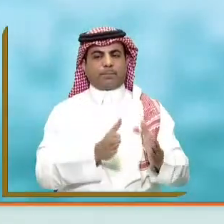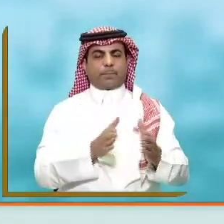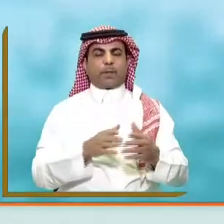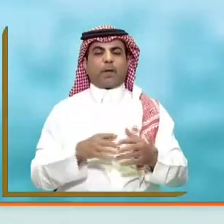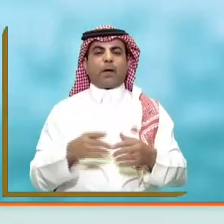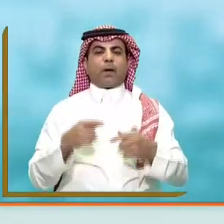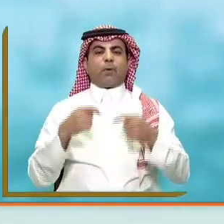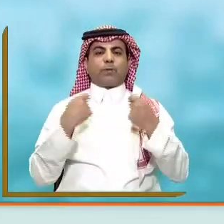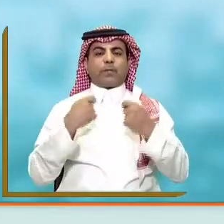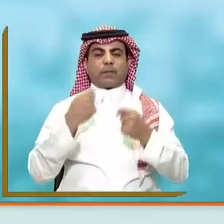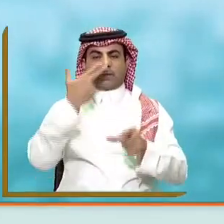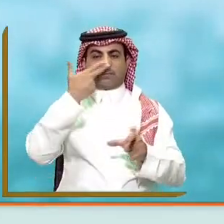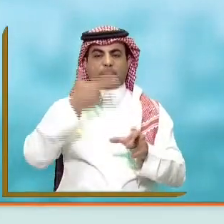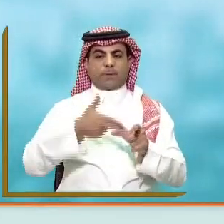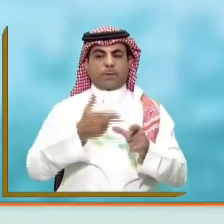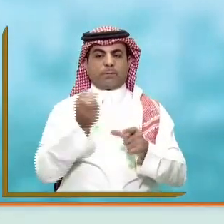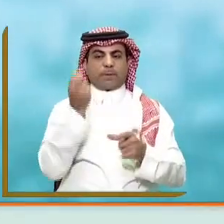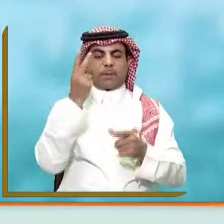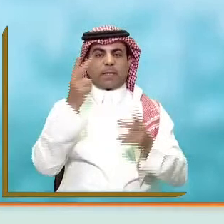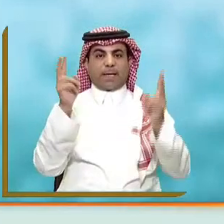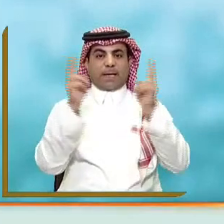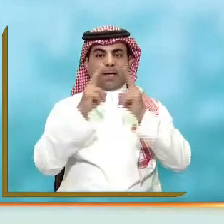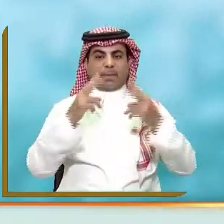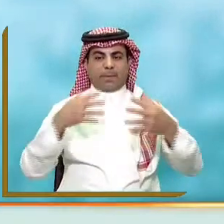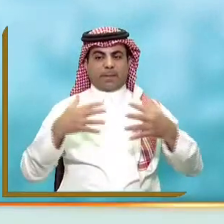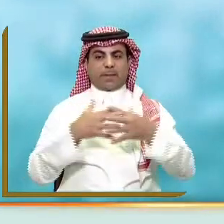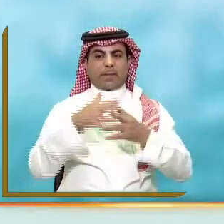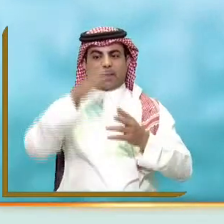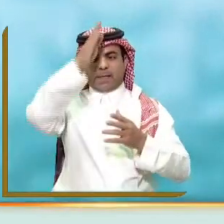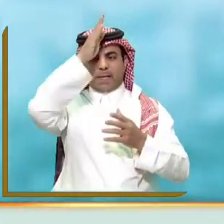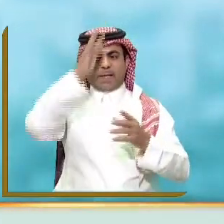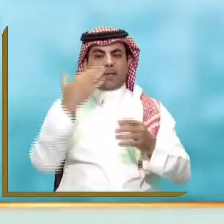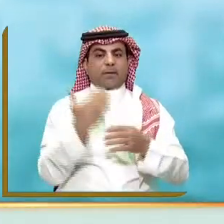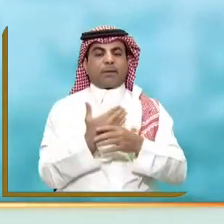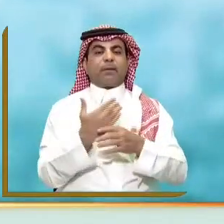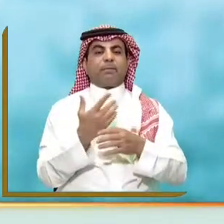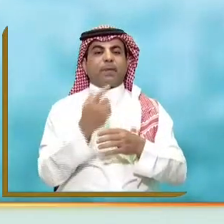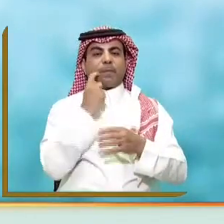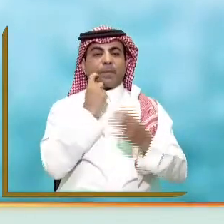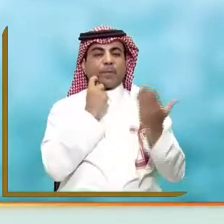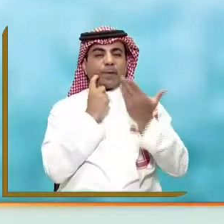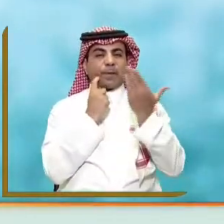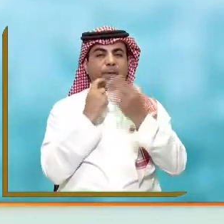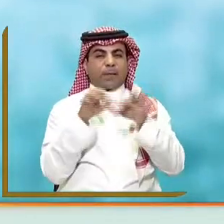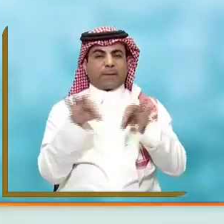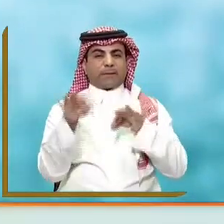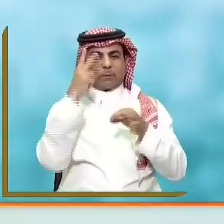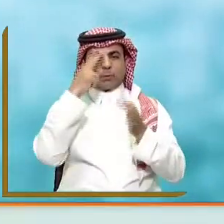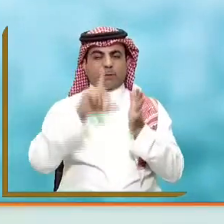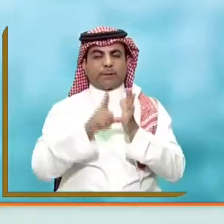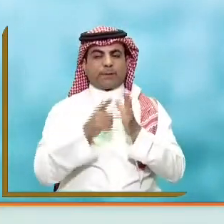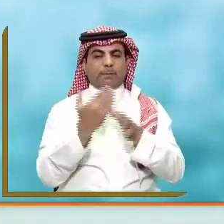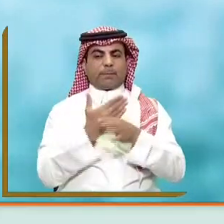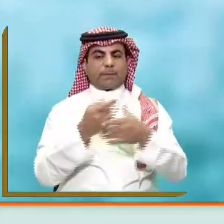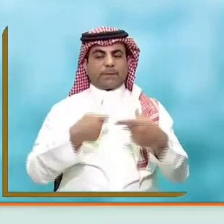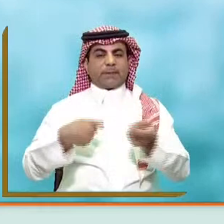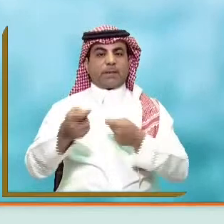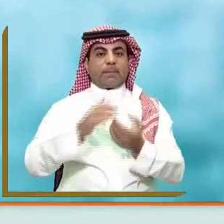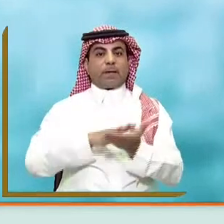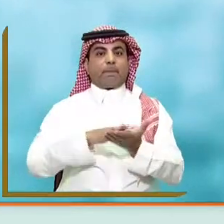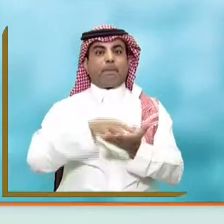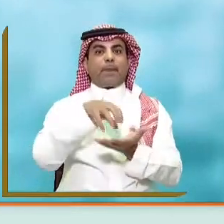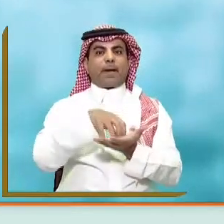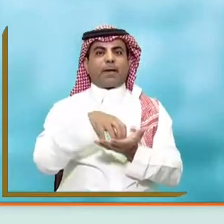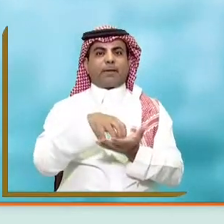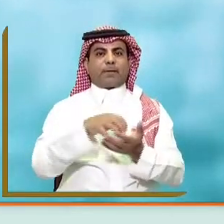كما أكد سمو وزير الطاقة أن مشروع الربط الكهربائي مع العراق هو جزء من خطط المملكة التي تركز على استثمار موقعها